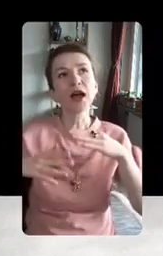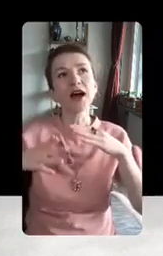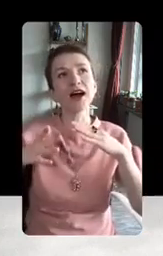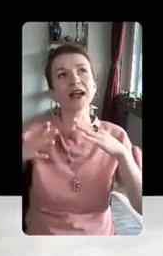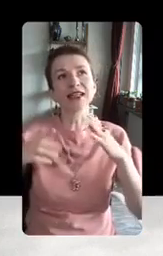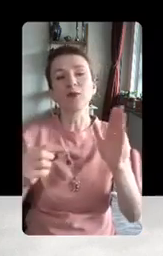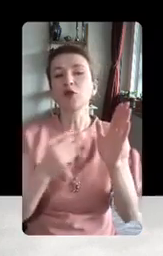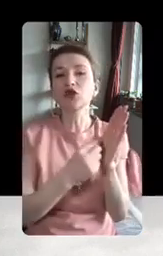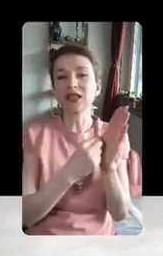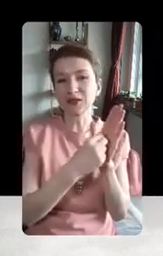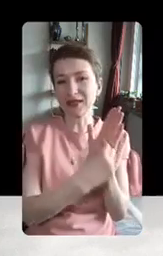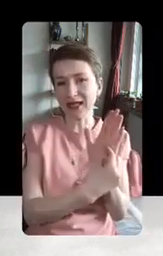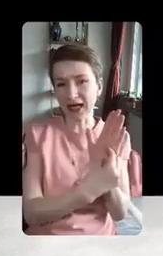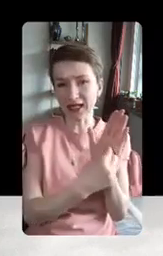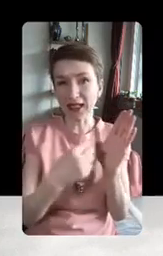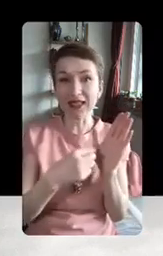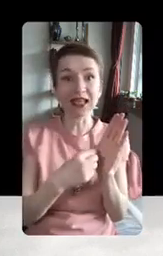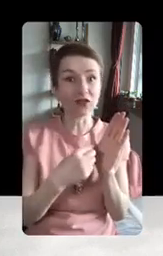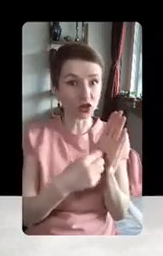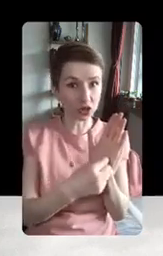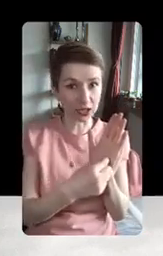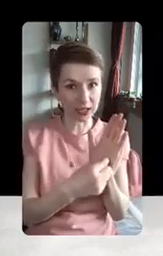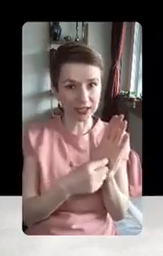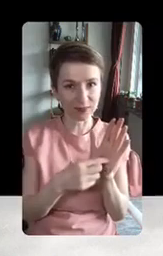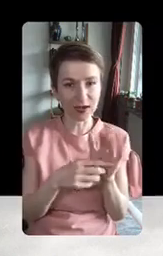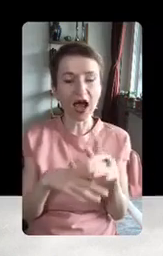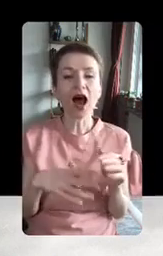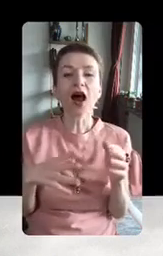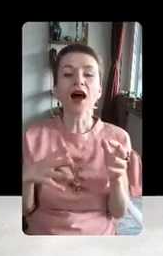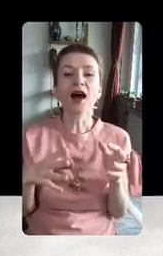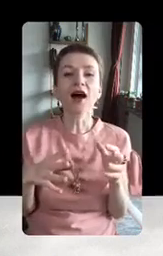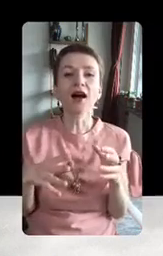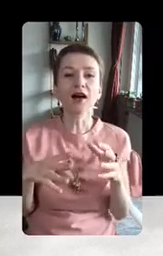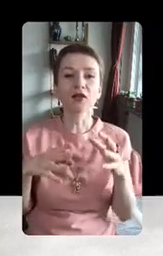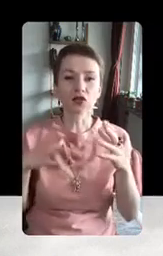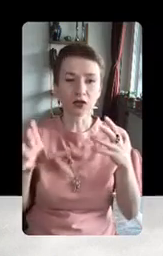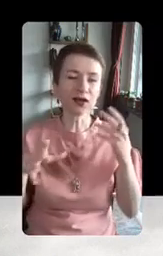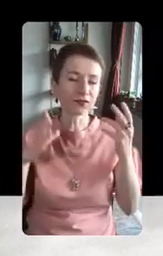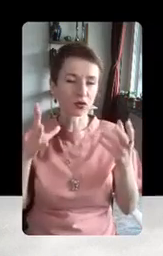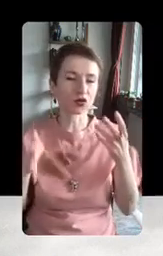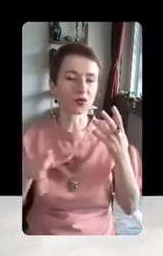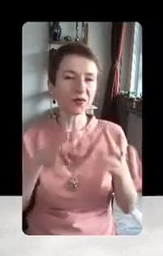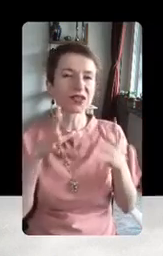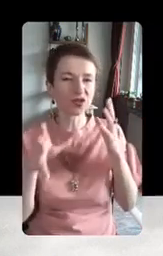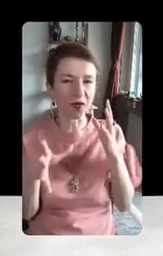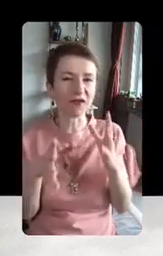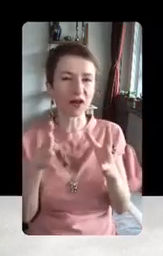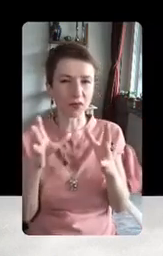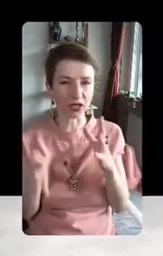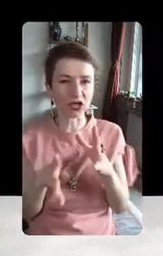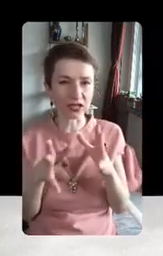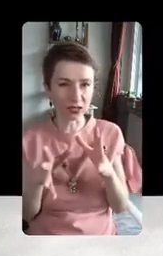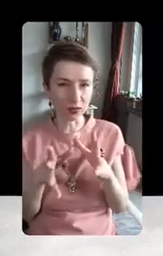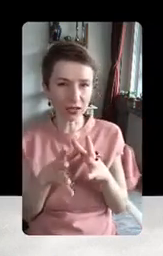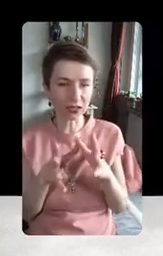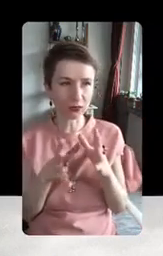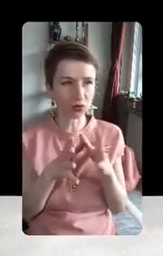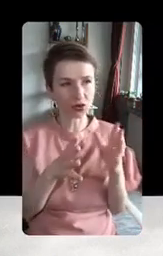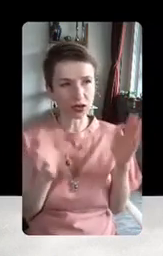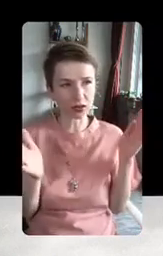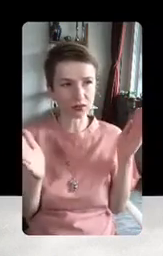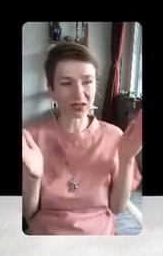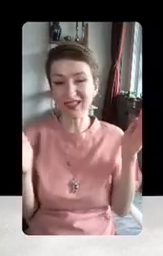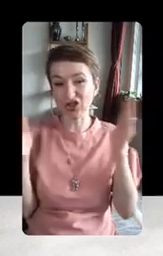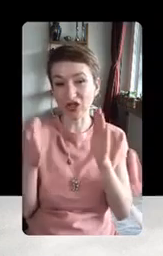это когда просто расписались, не венчались. А то, что я говорю, то, что мы подразумеваем гражданский брак,